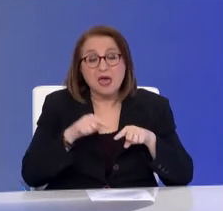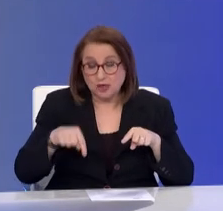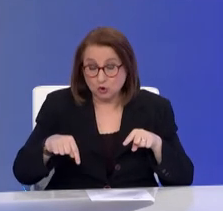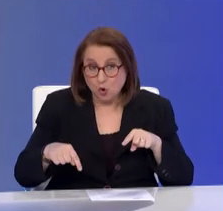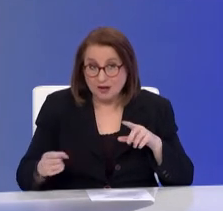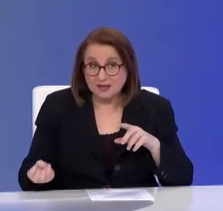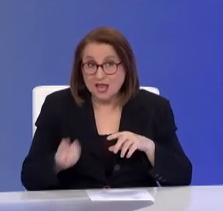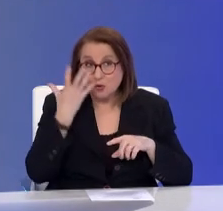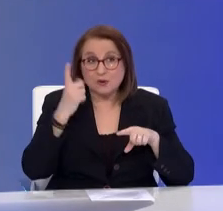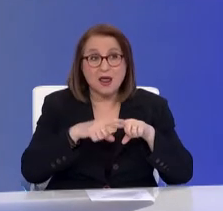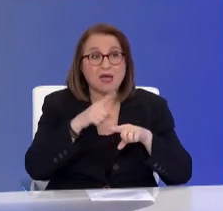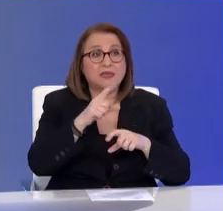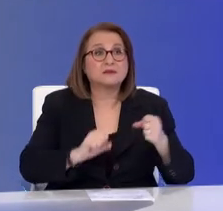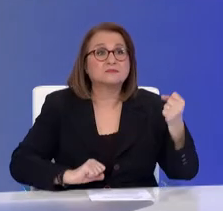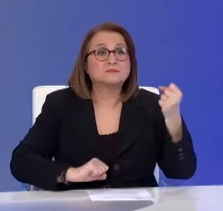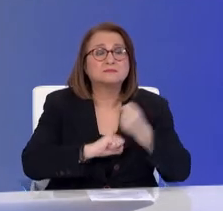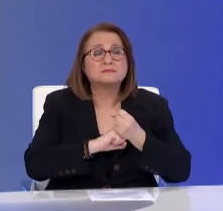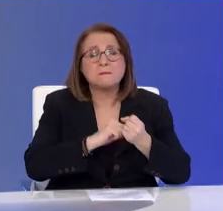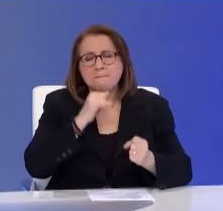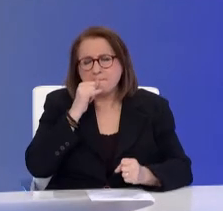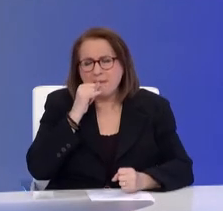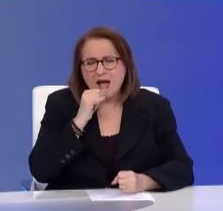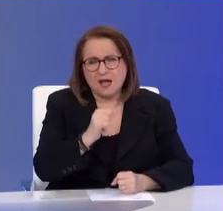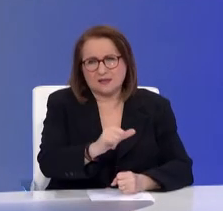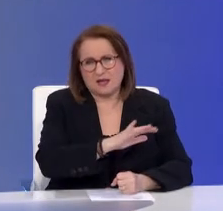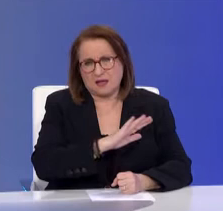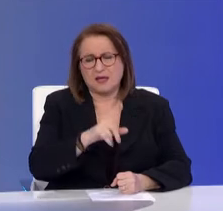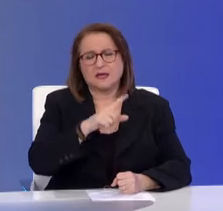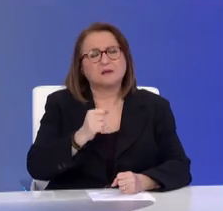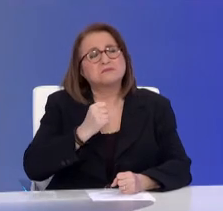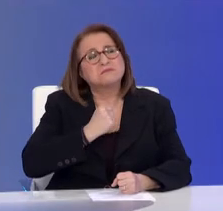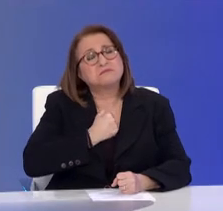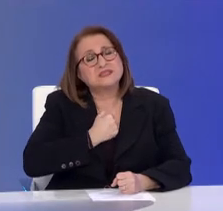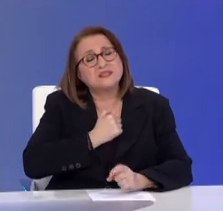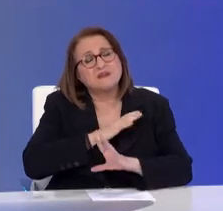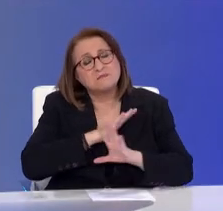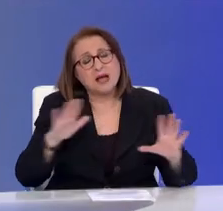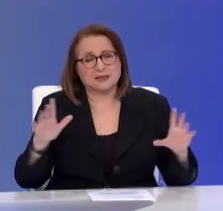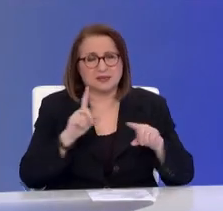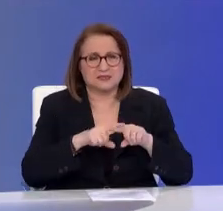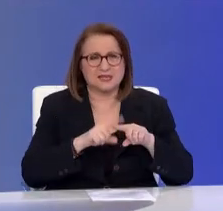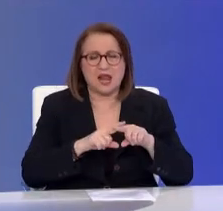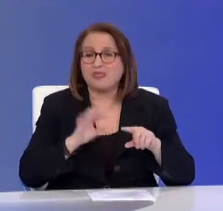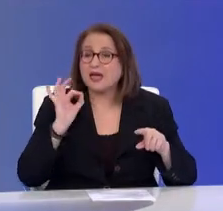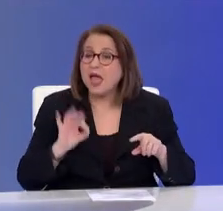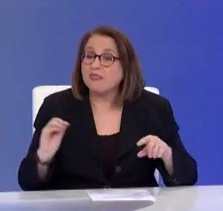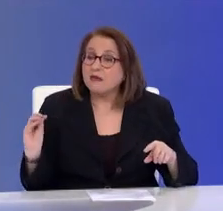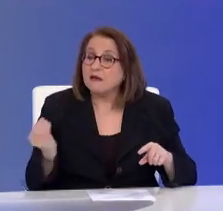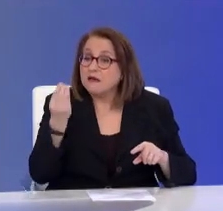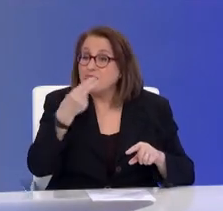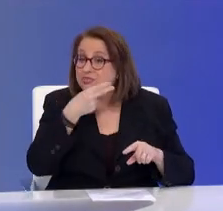και ανέκαθεν στήριζε τις ελληνικές θέσεις τόσο ως